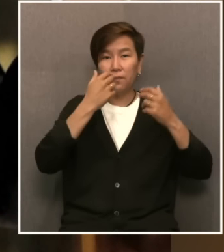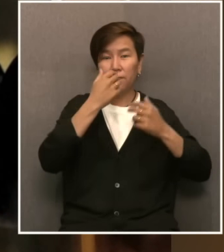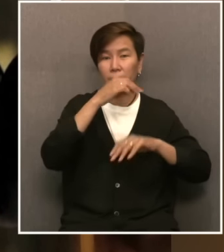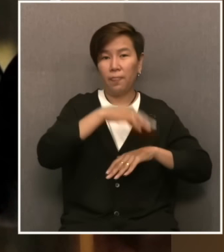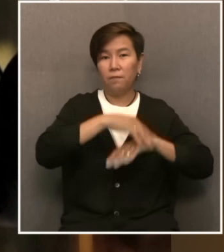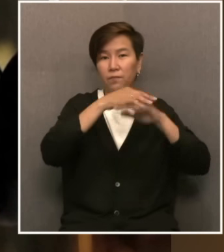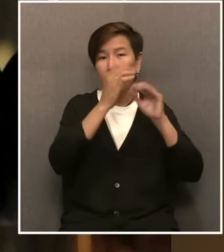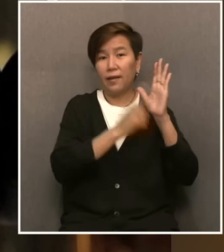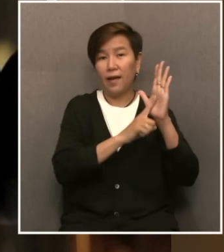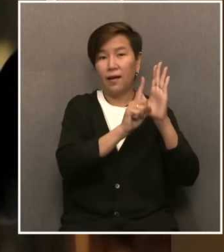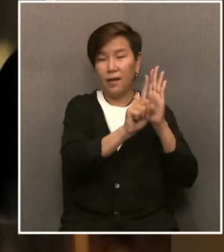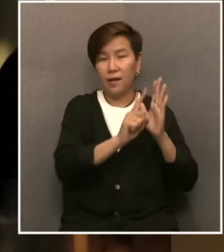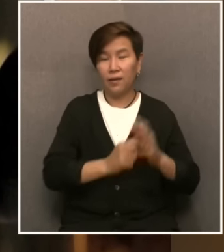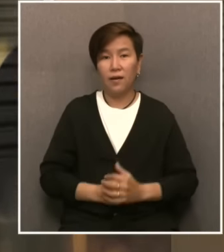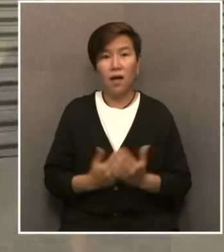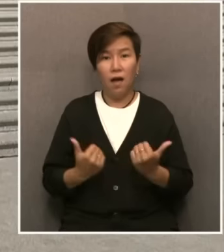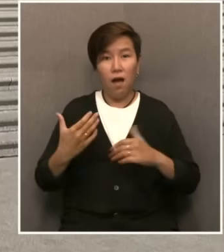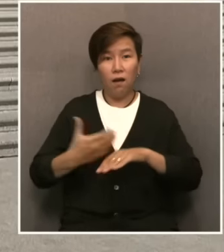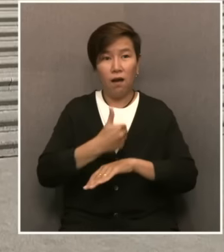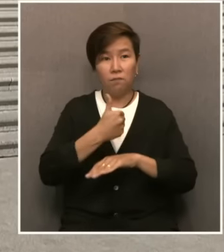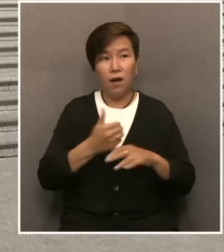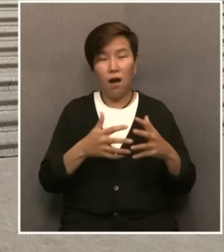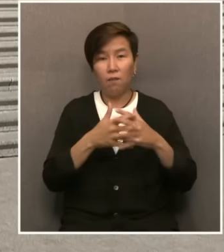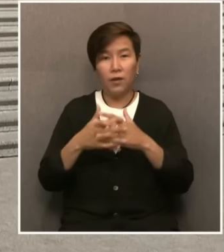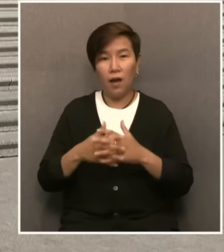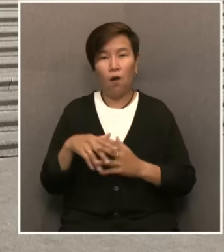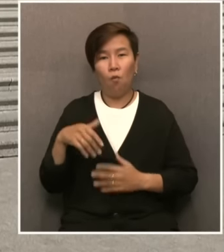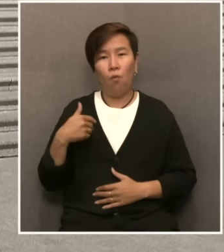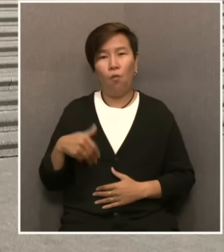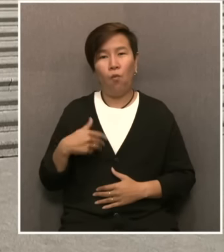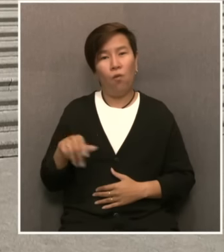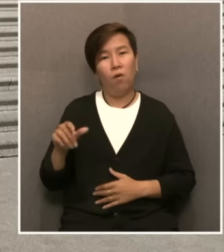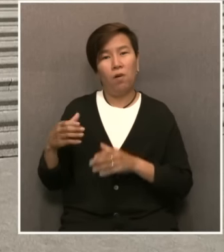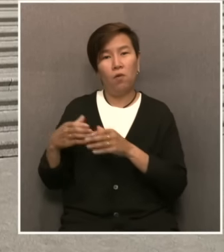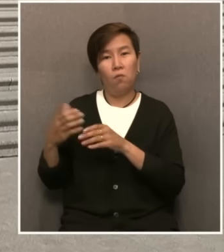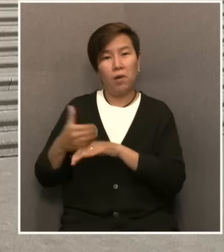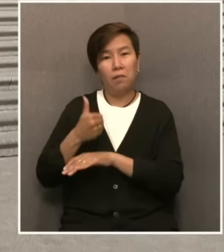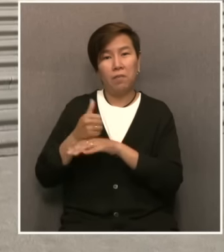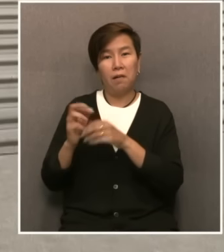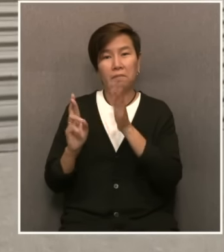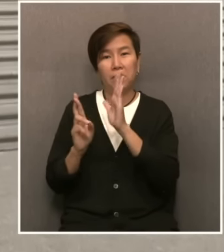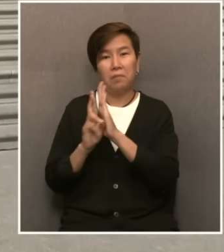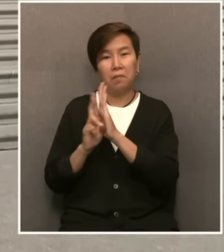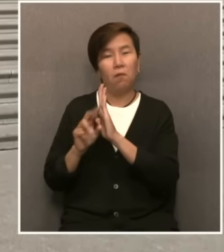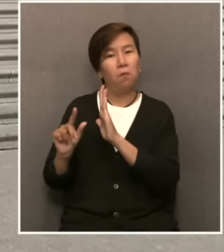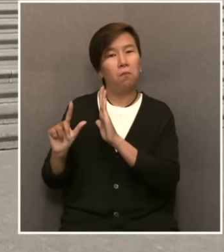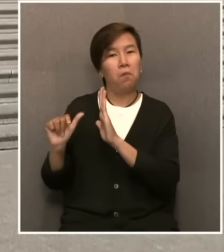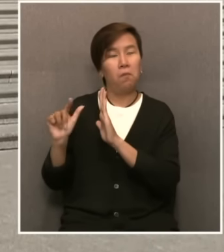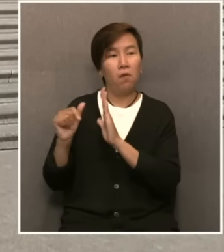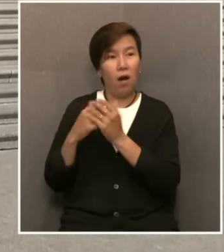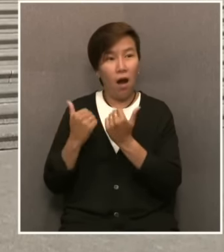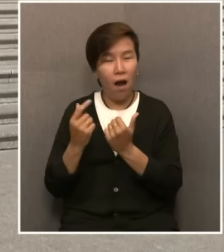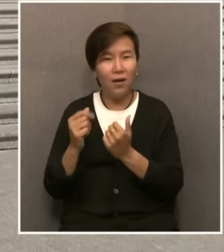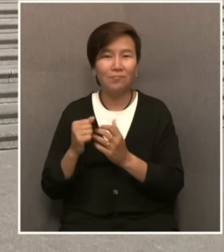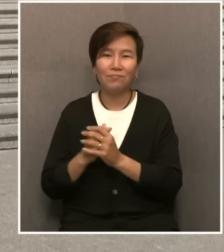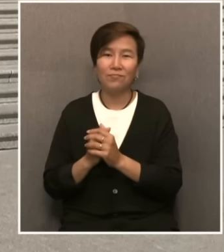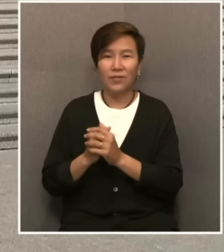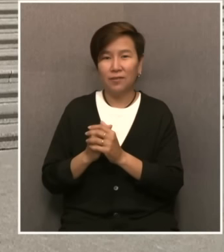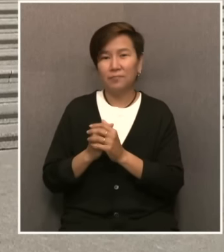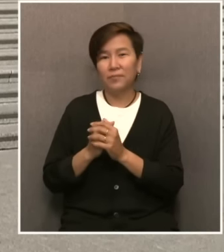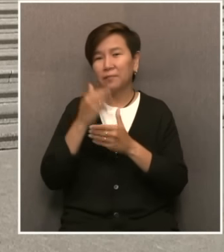จะว่าไปแล้วนะครับการเมืองตอนนี้นี่โหเข้าทางรีพับลิกันมากเลยนะครับพรรครีพับลิกันเนี่ยฉลองครับที่สามารถรักษาเสียงข้างมากในสภ